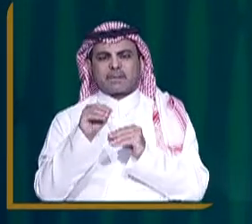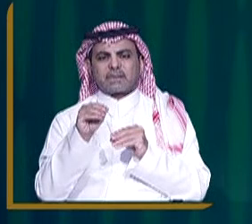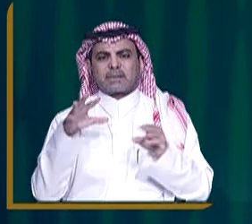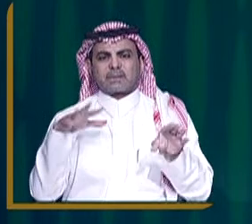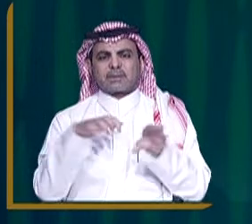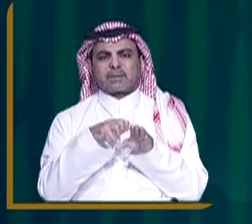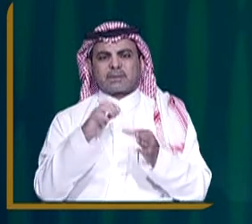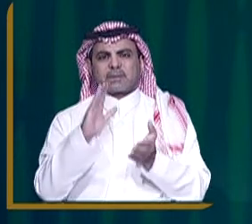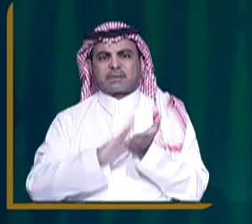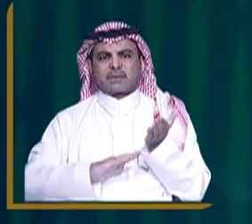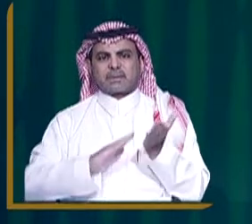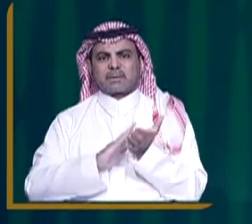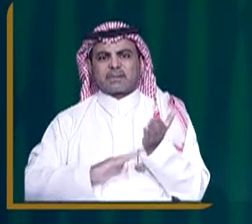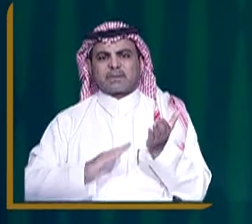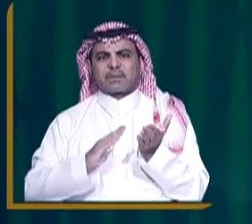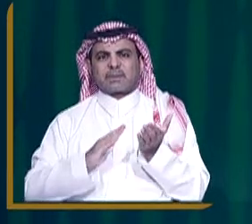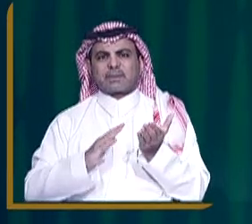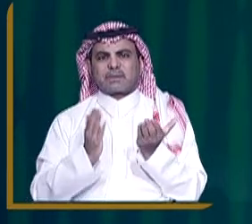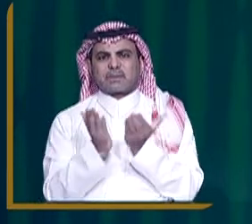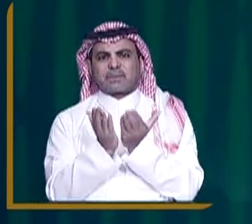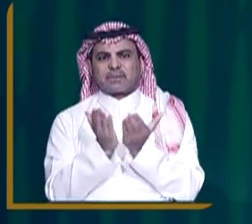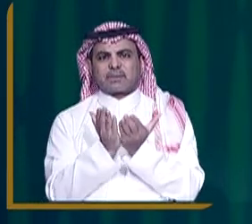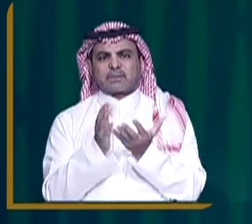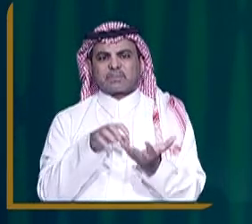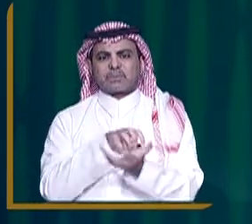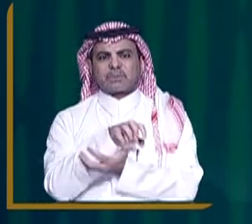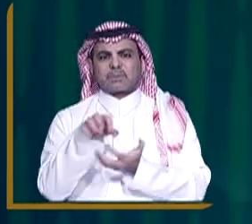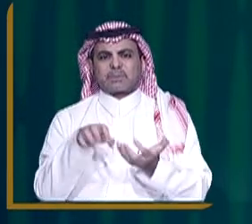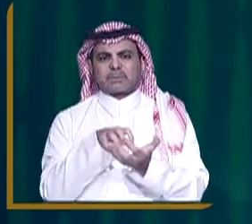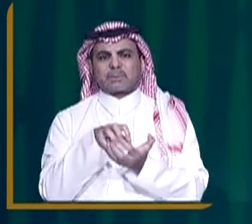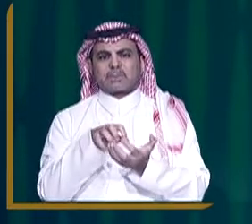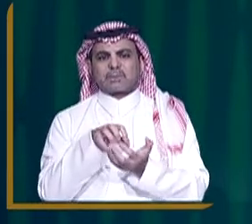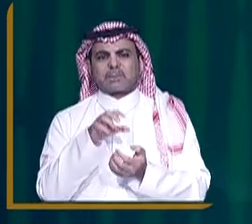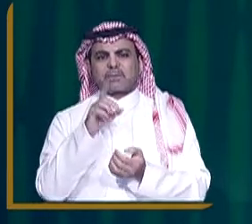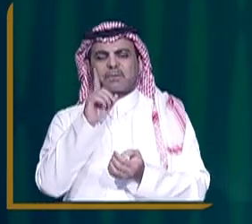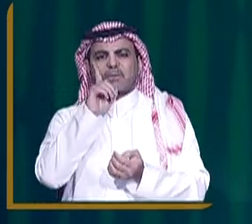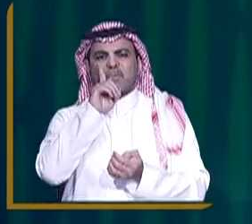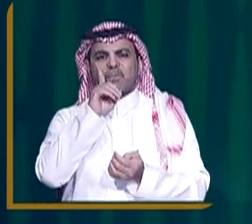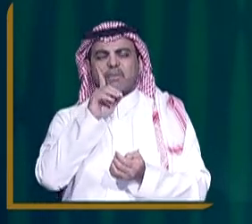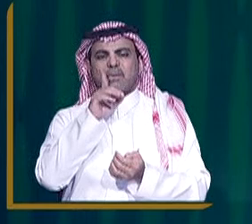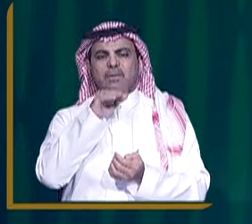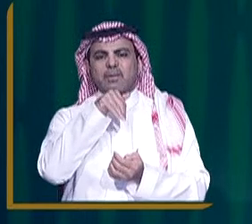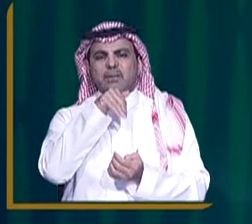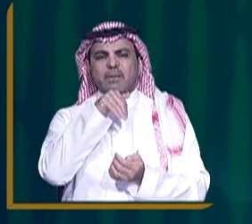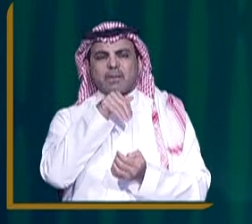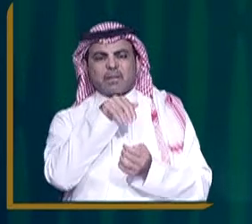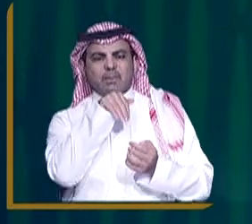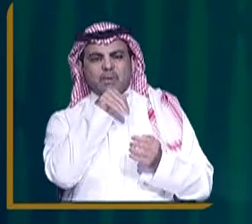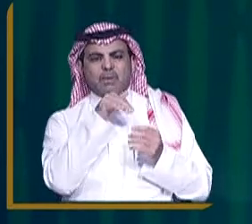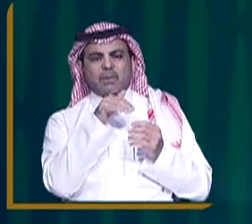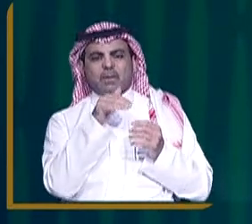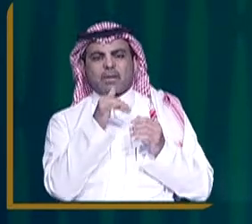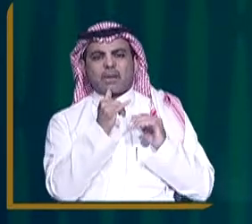الحوادث أو للطلاب قد تكون بإهمال أو تقصير من بعض